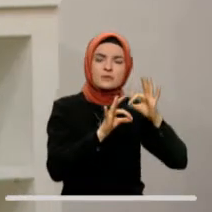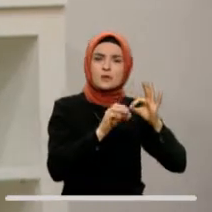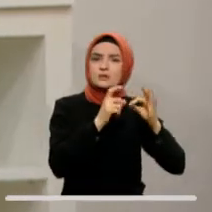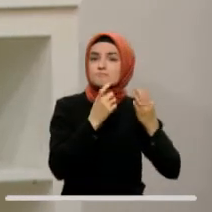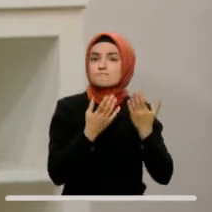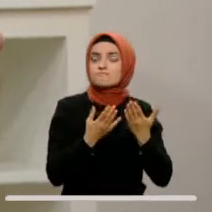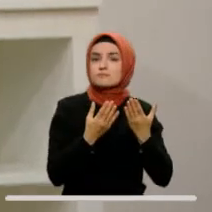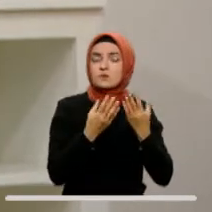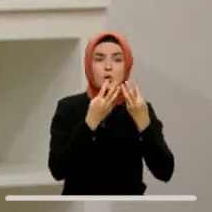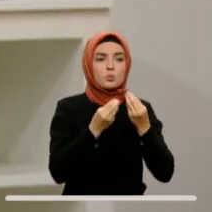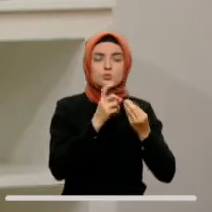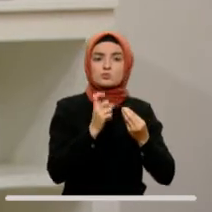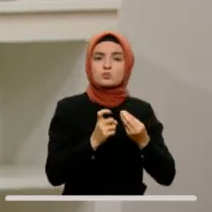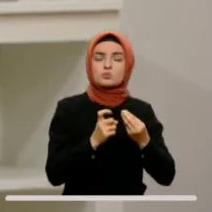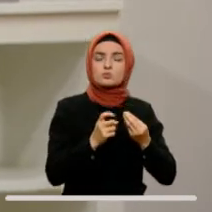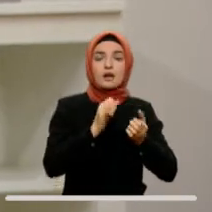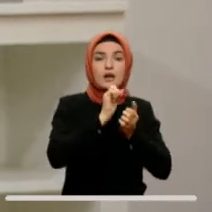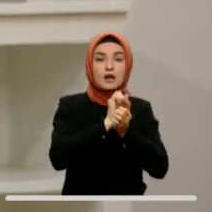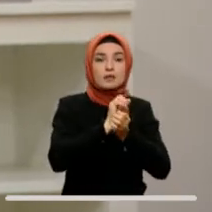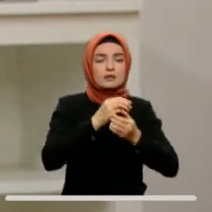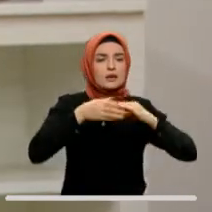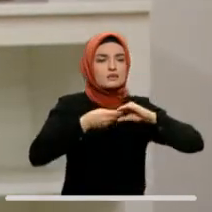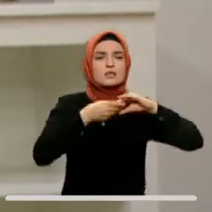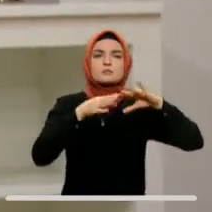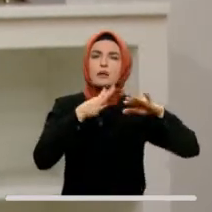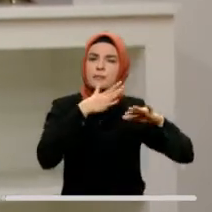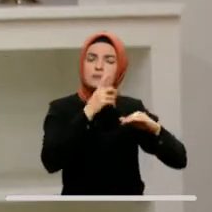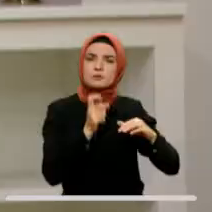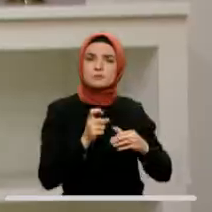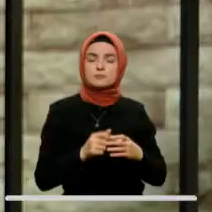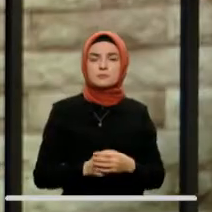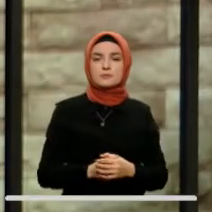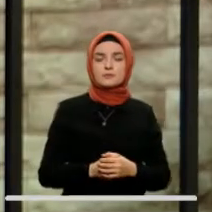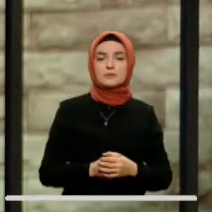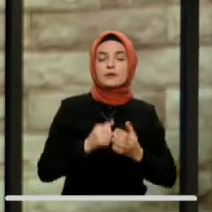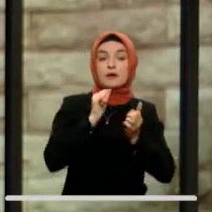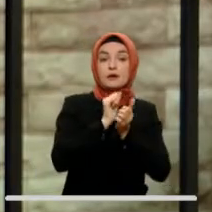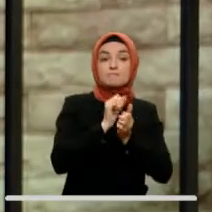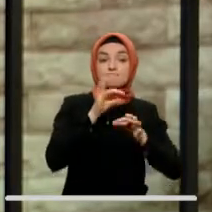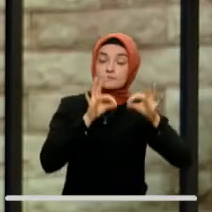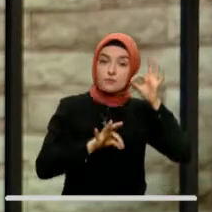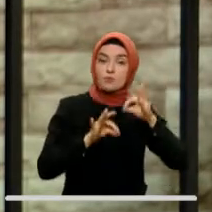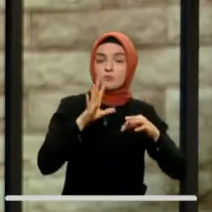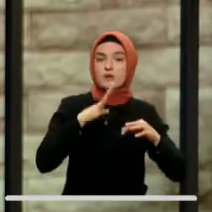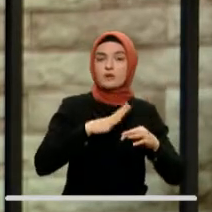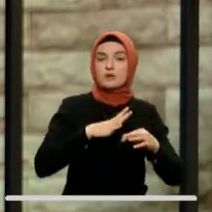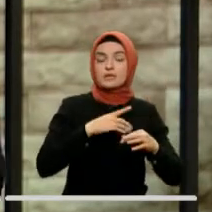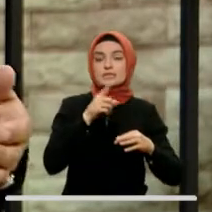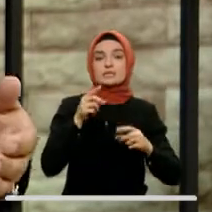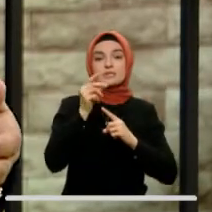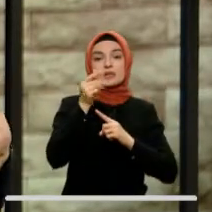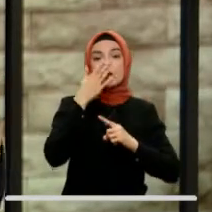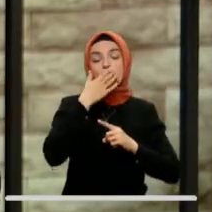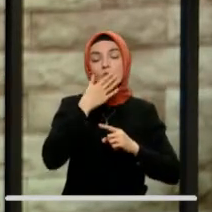kadar mümkün? Aileyle tanışmadan kritik edebilir mi hocam? Şimdi aileler aslında ölçerler. Yani siz ilkokul